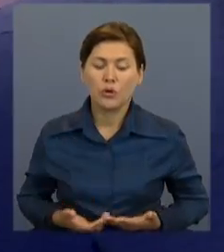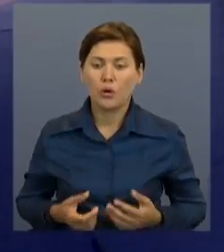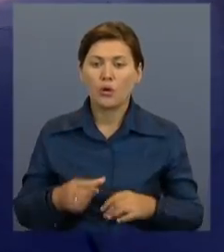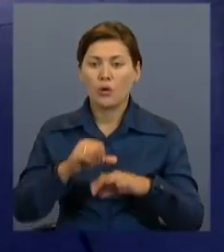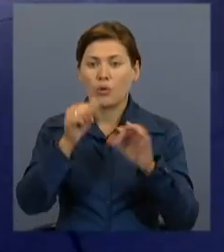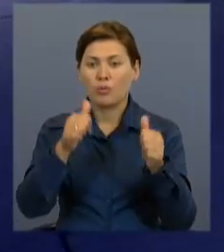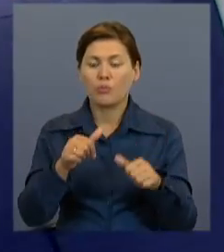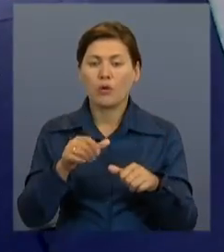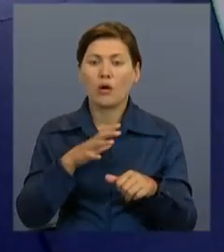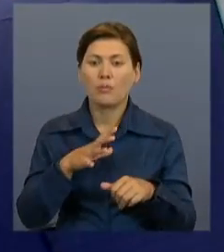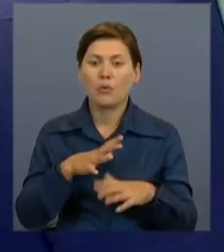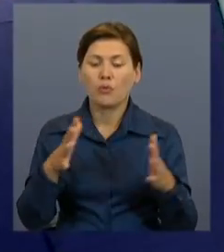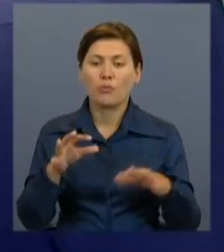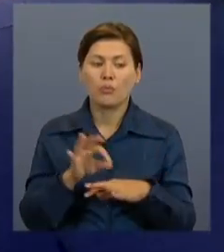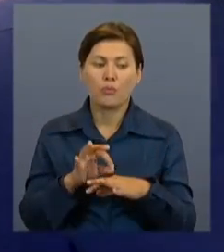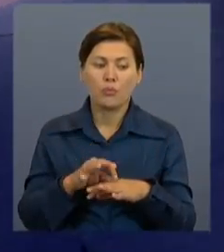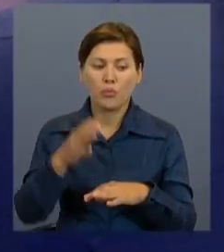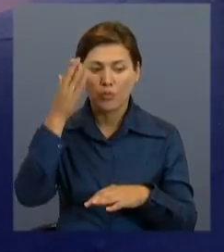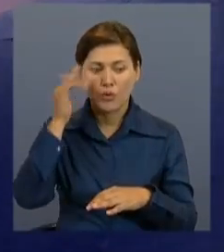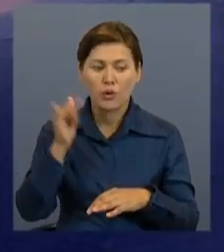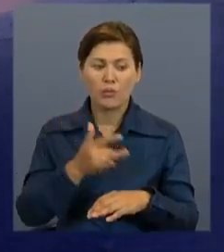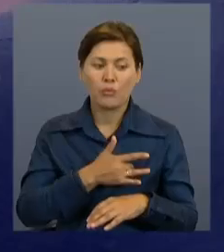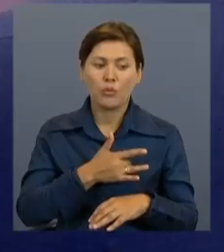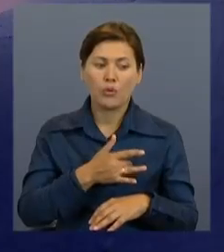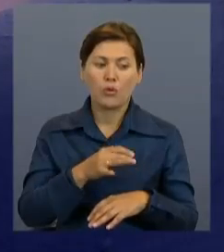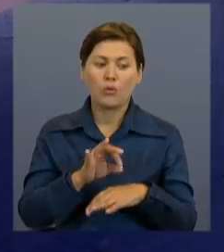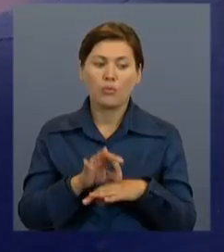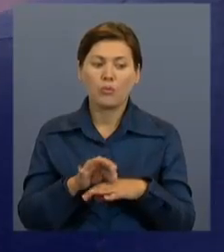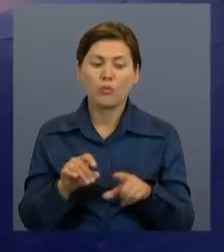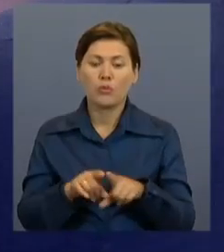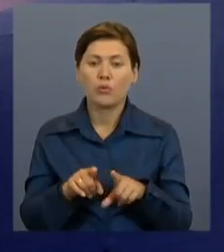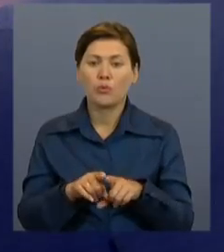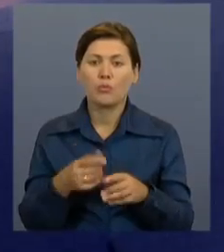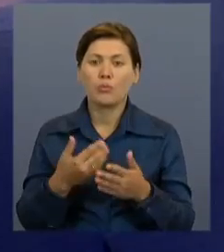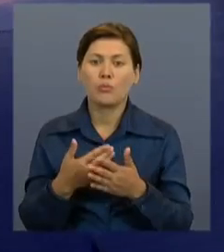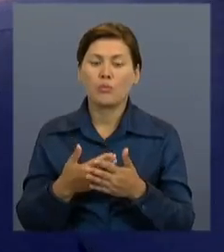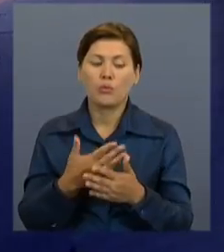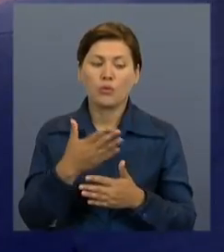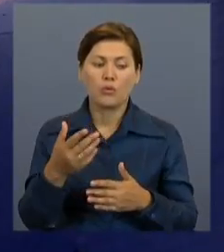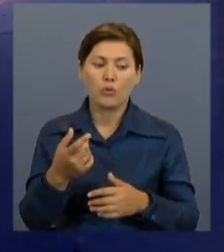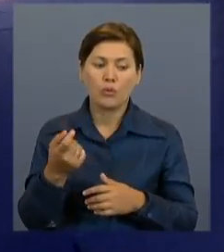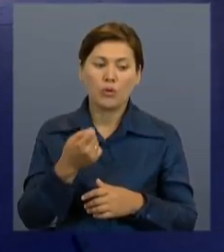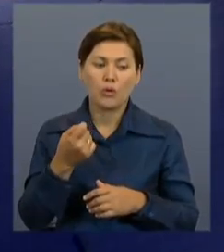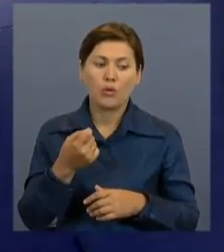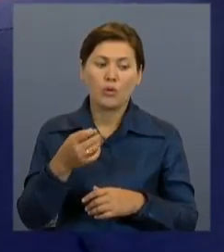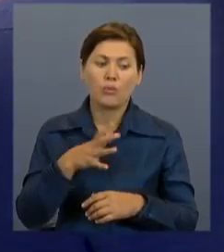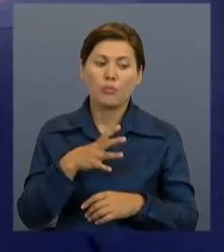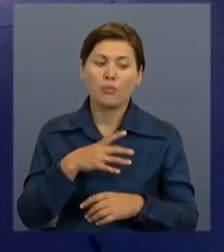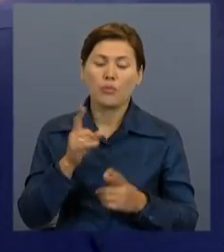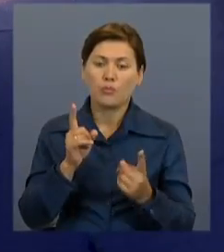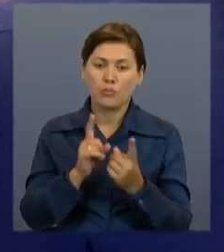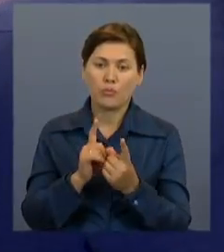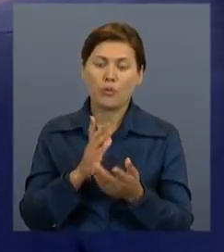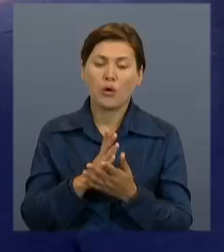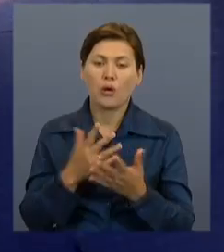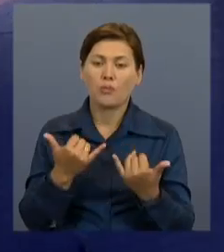көбінесе кейбір аурудың түрлеріне, оның жүрек қан тамырлы ауруларына мысалы олар аз шалдығады. Міне бұның өзі де